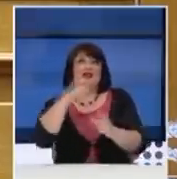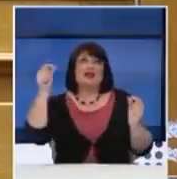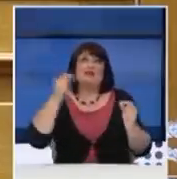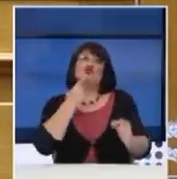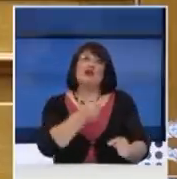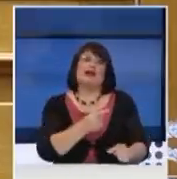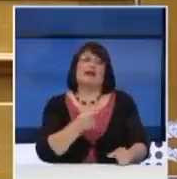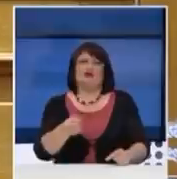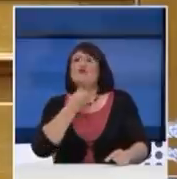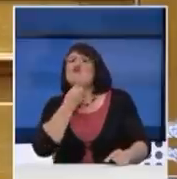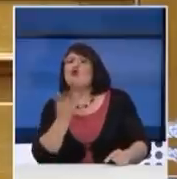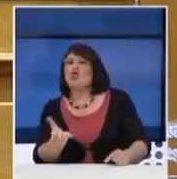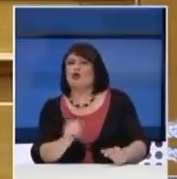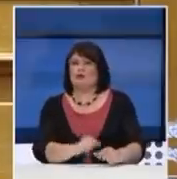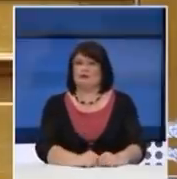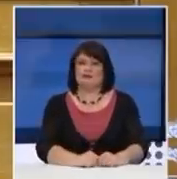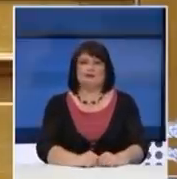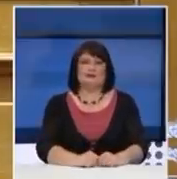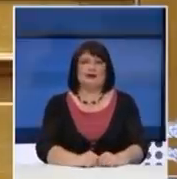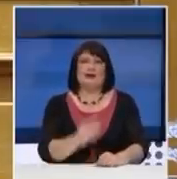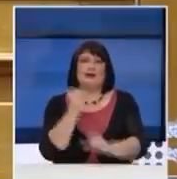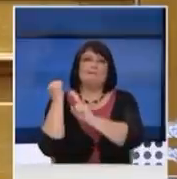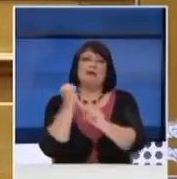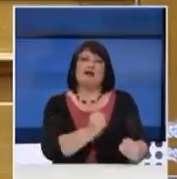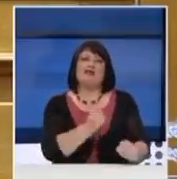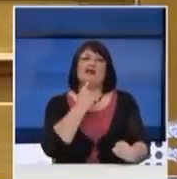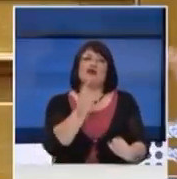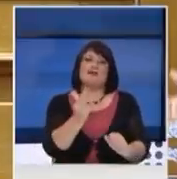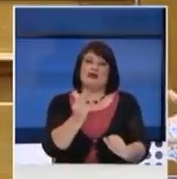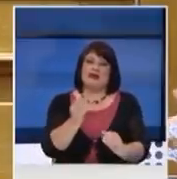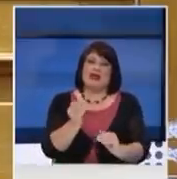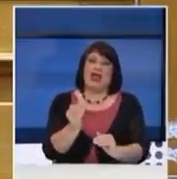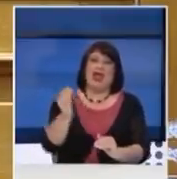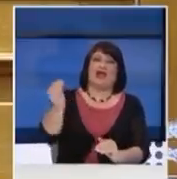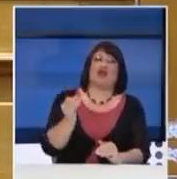είναι προδοσία. Ζήτησε ο κύριος Παπανδρέου να μετατοπιστεί